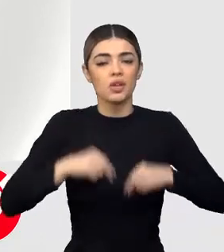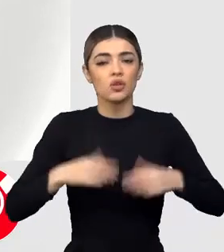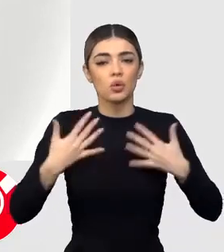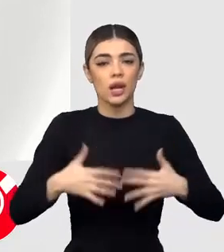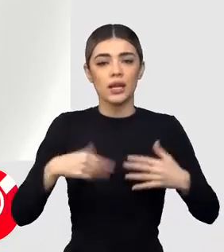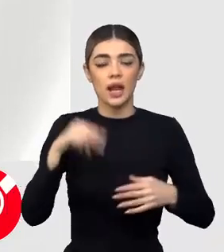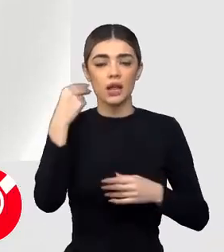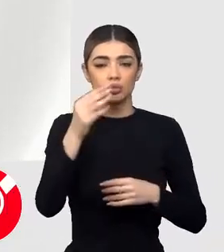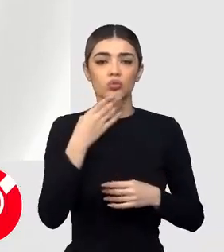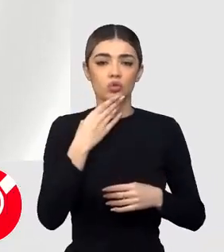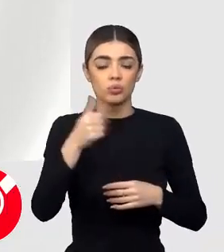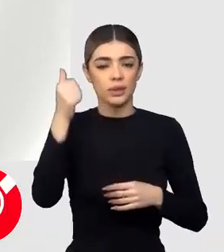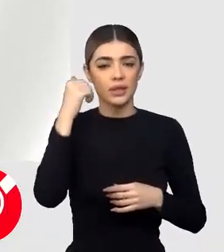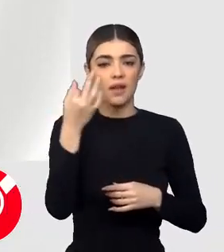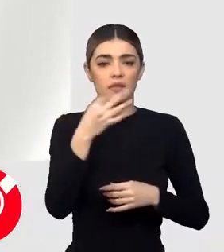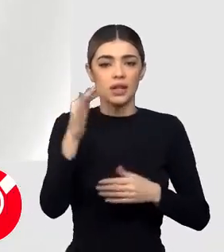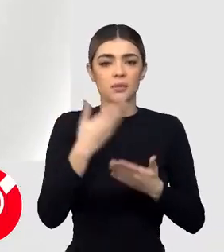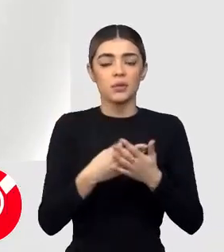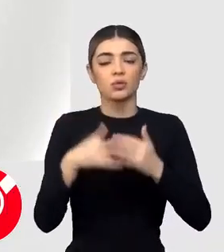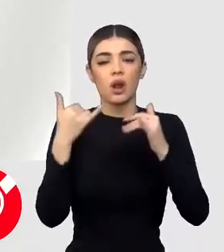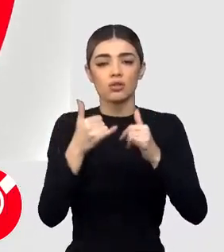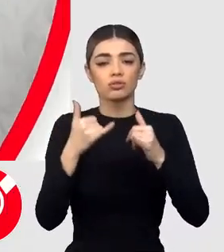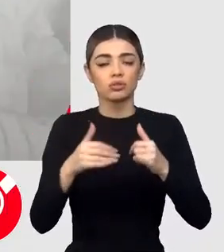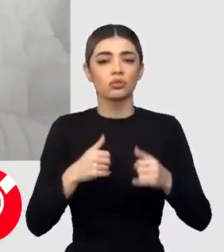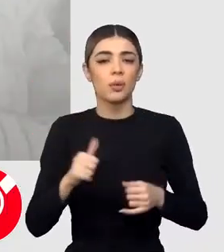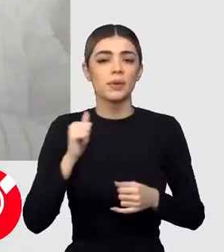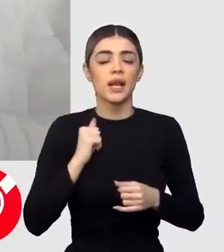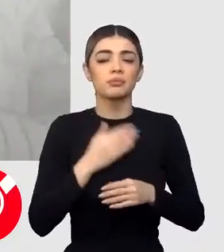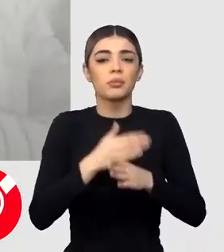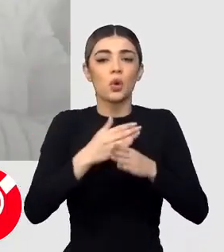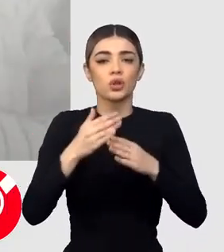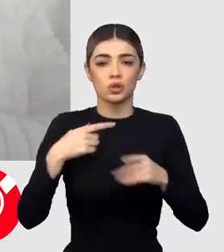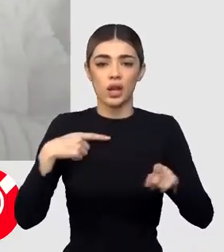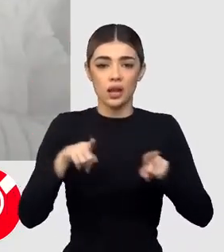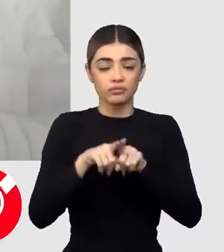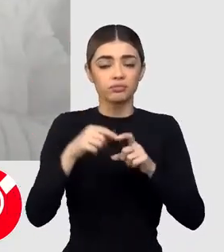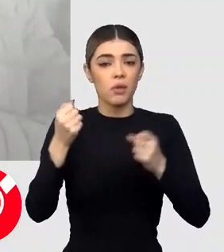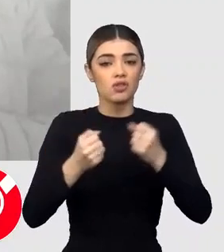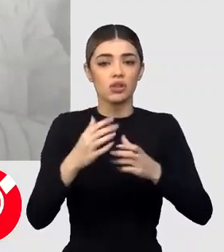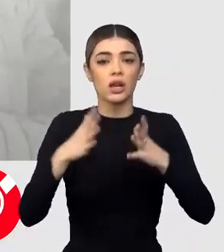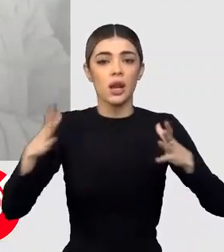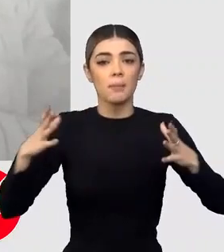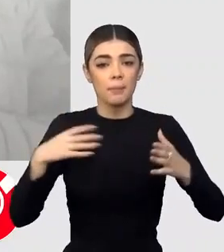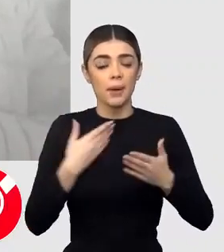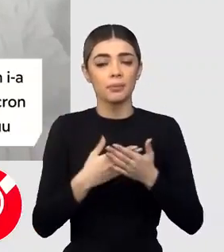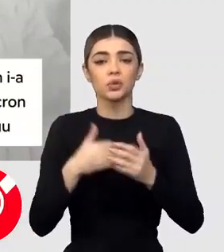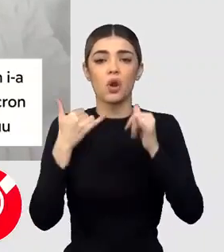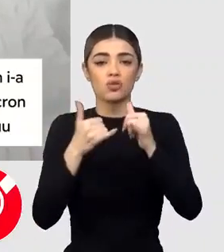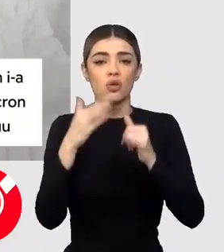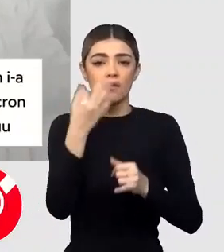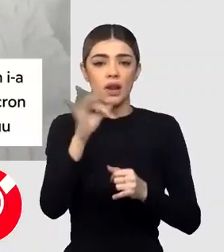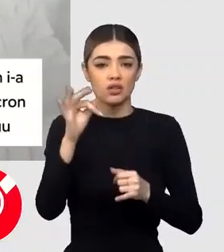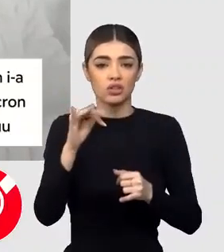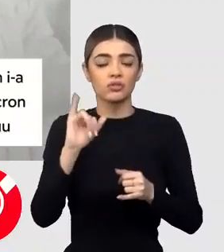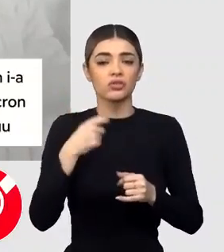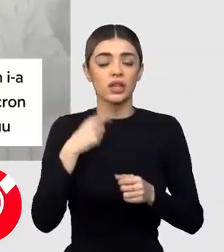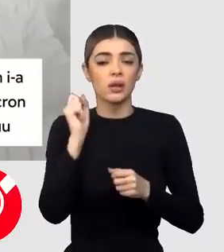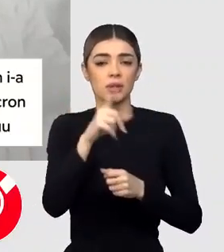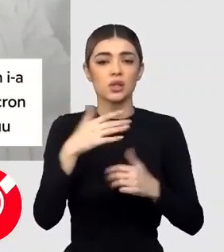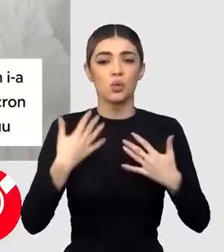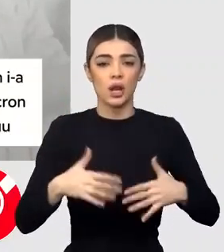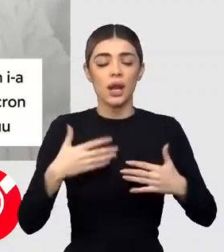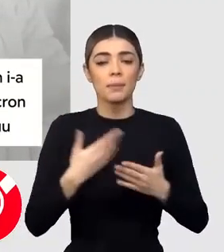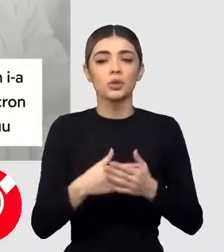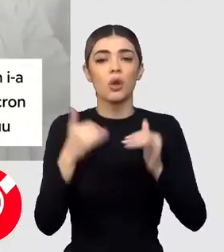Președintele ucraineani a mulțumit ieri Franței pentru sprijinul militar continuu, dar și pentru tankurile de fabricație franceză care vor fi